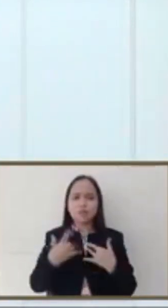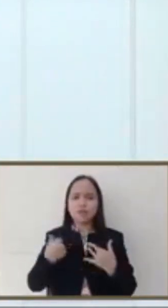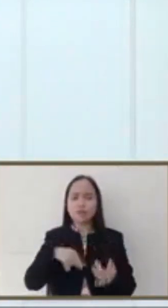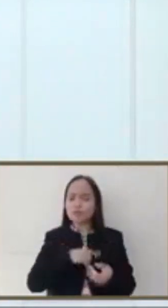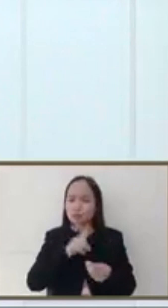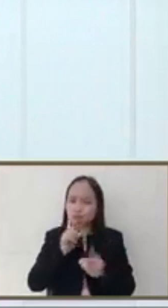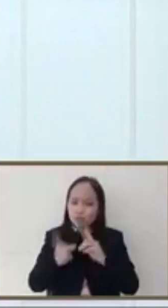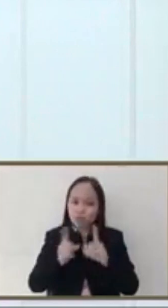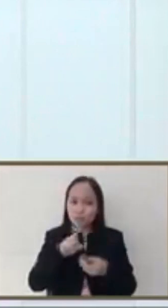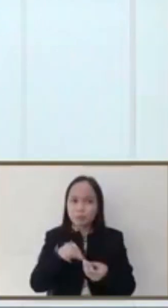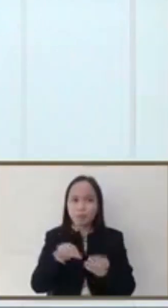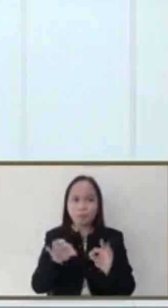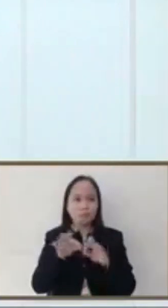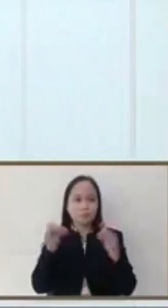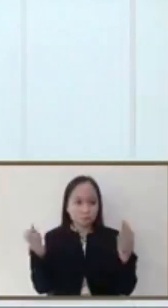here.